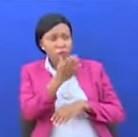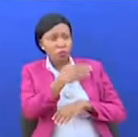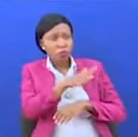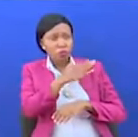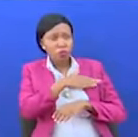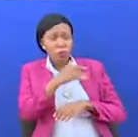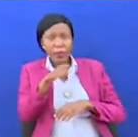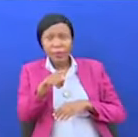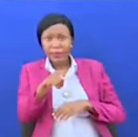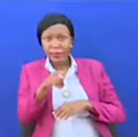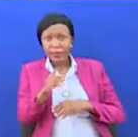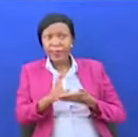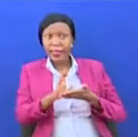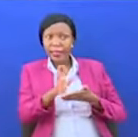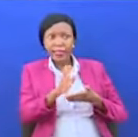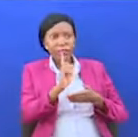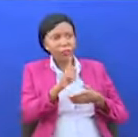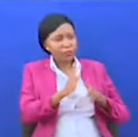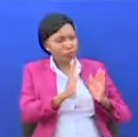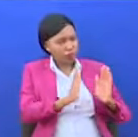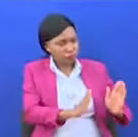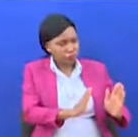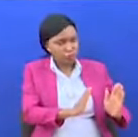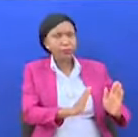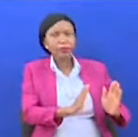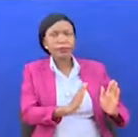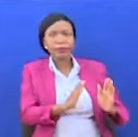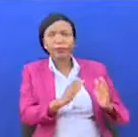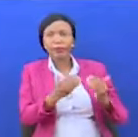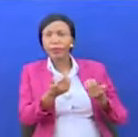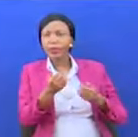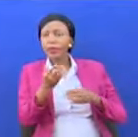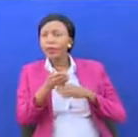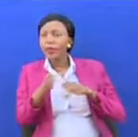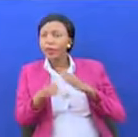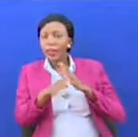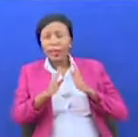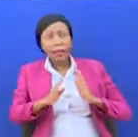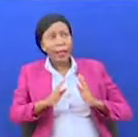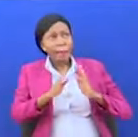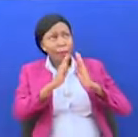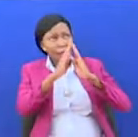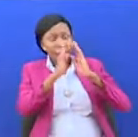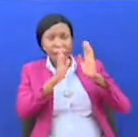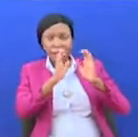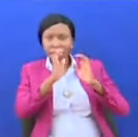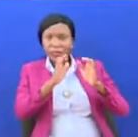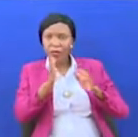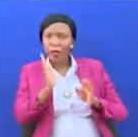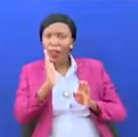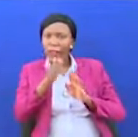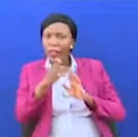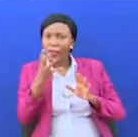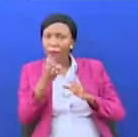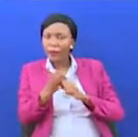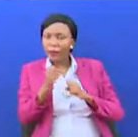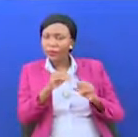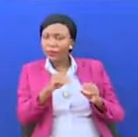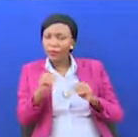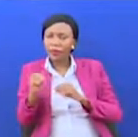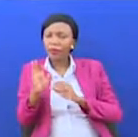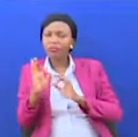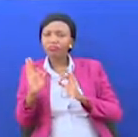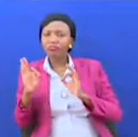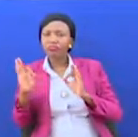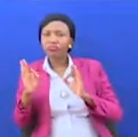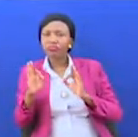economy ziwe available. Ndio maana mna haya maminara, mamikongo tunajenga ili mtu aliko kokota aweze ku access. Ya pili ziwe affordable,